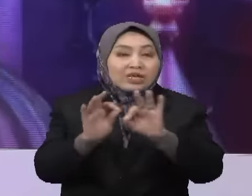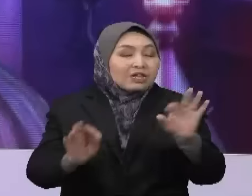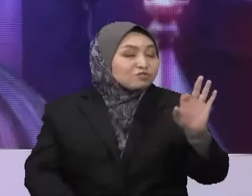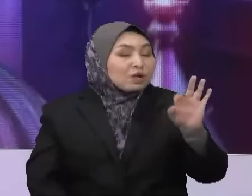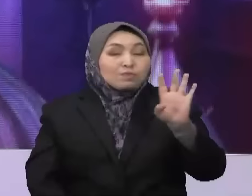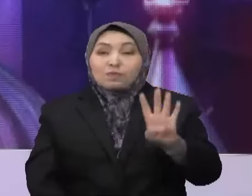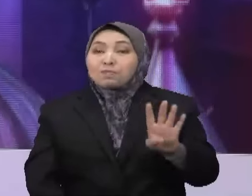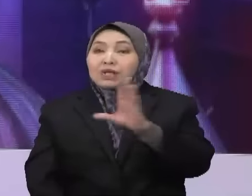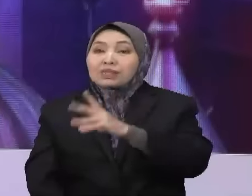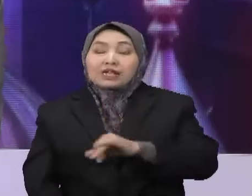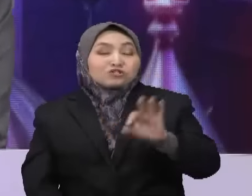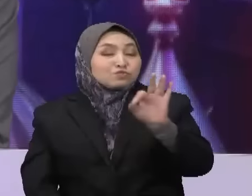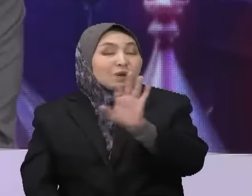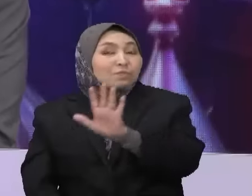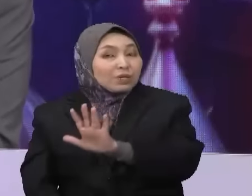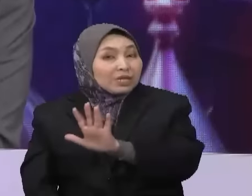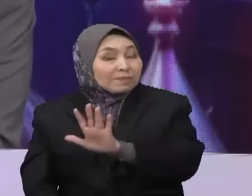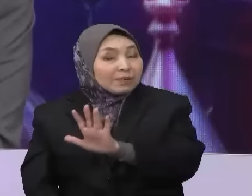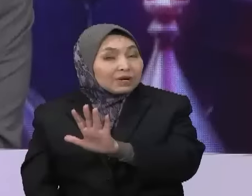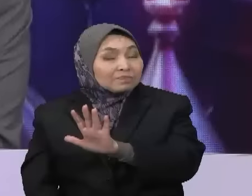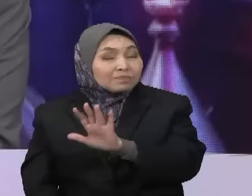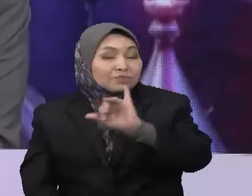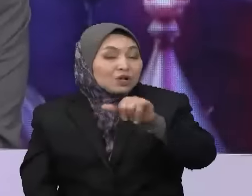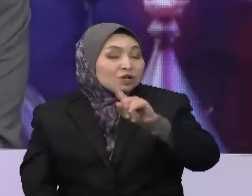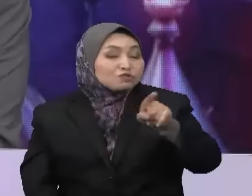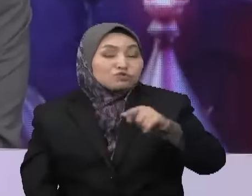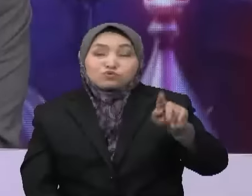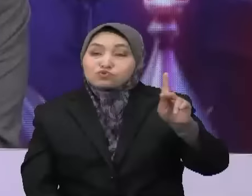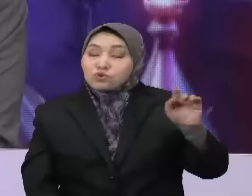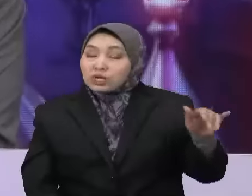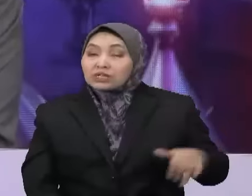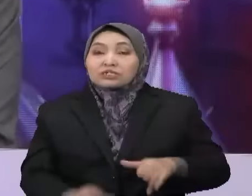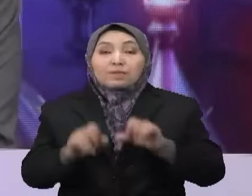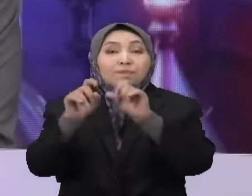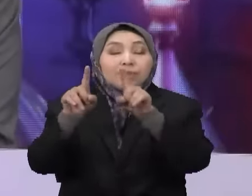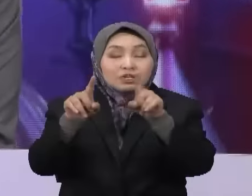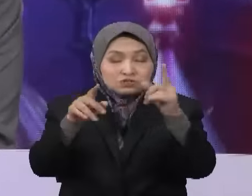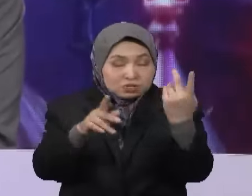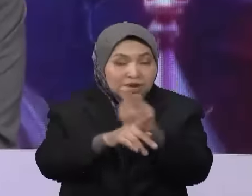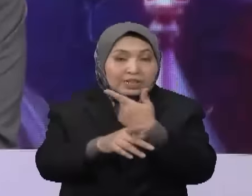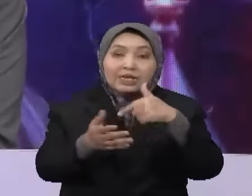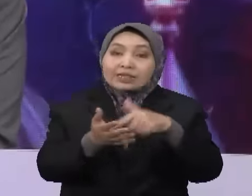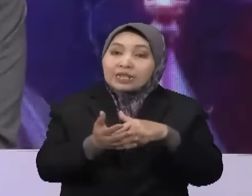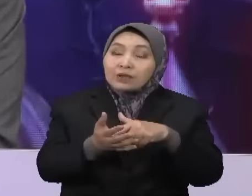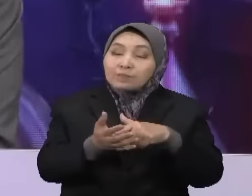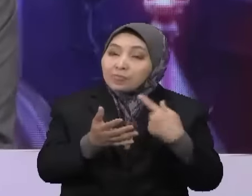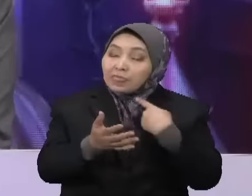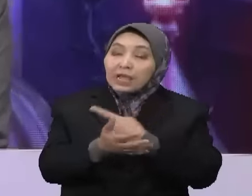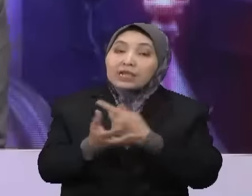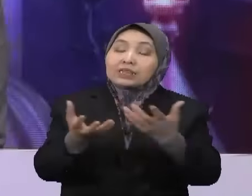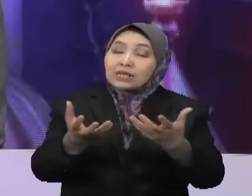dan 95 di juzuk yang ke-11 pada kali ini. Kita